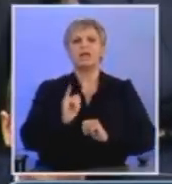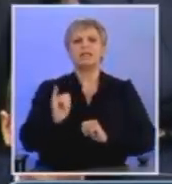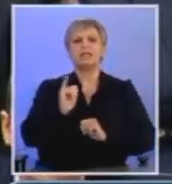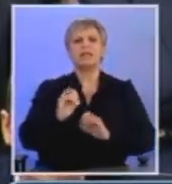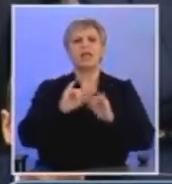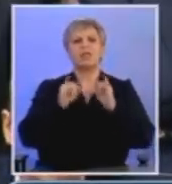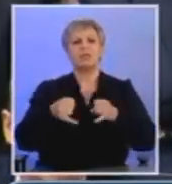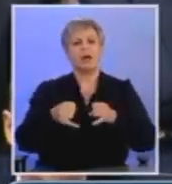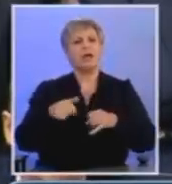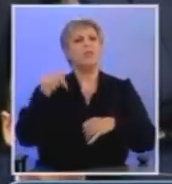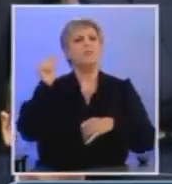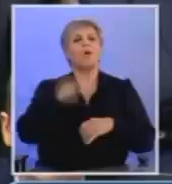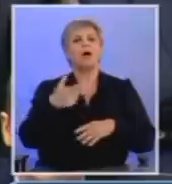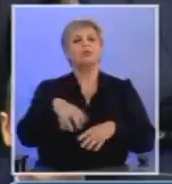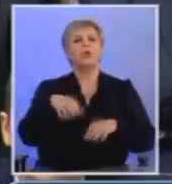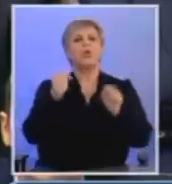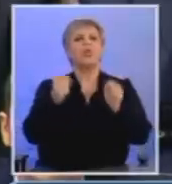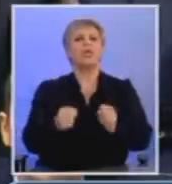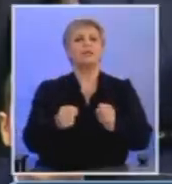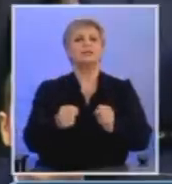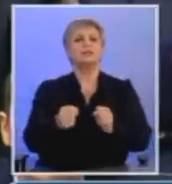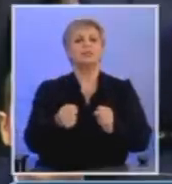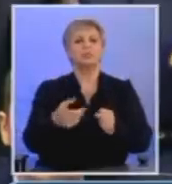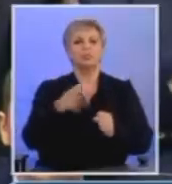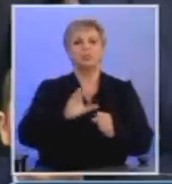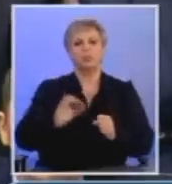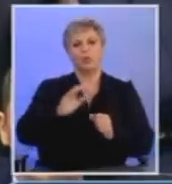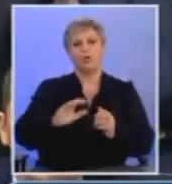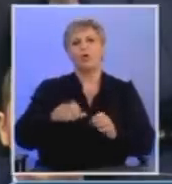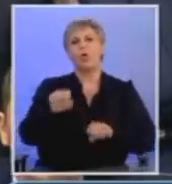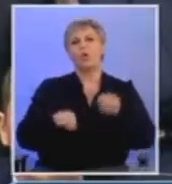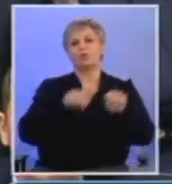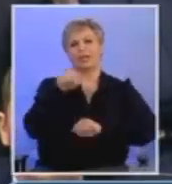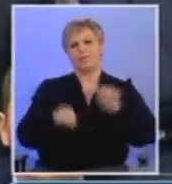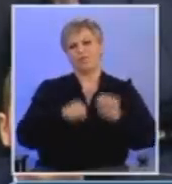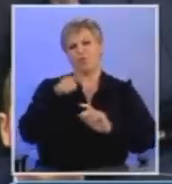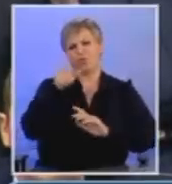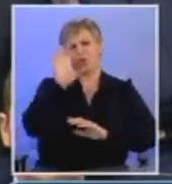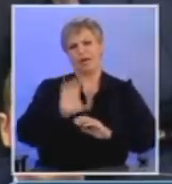στο Λουξεμβούργο, και μόνο η δήλωση αυτή θα έπρεπε